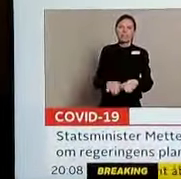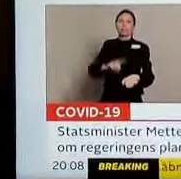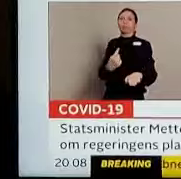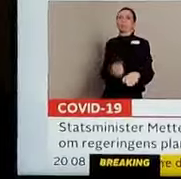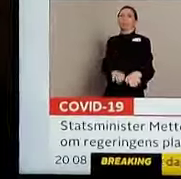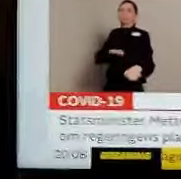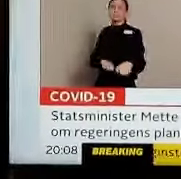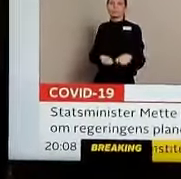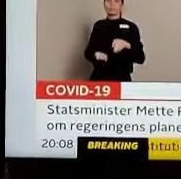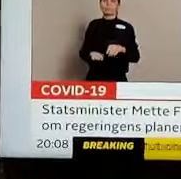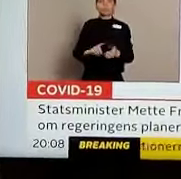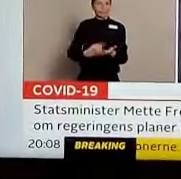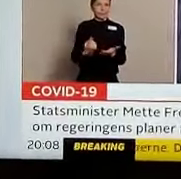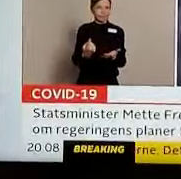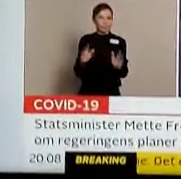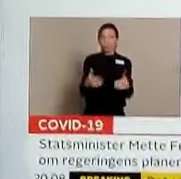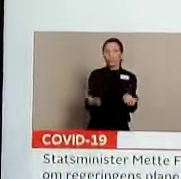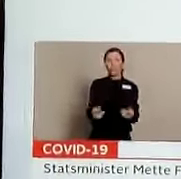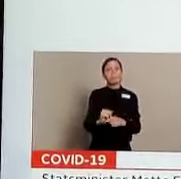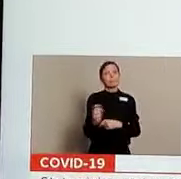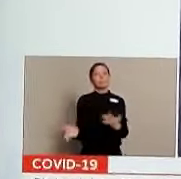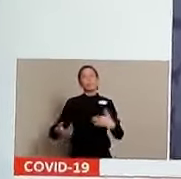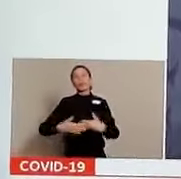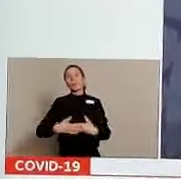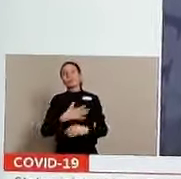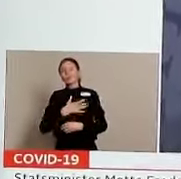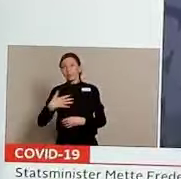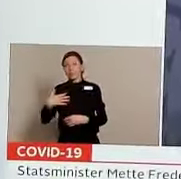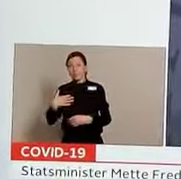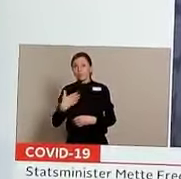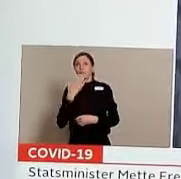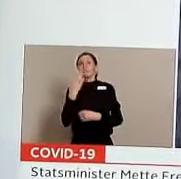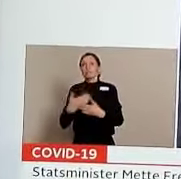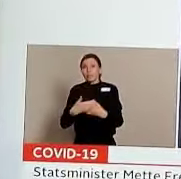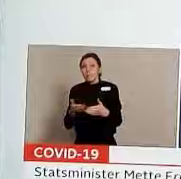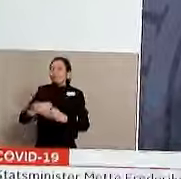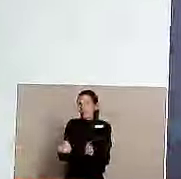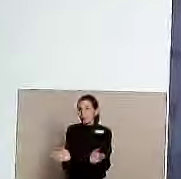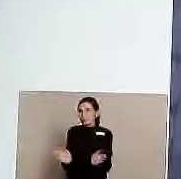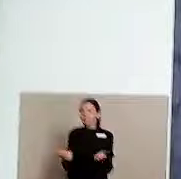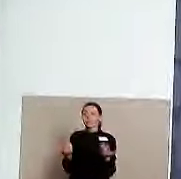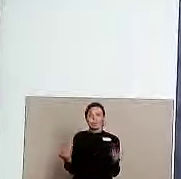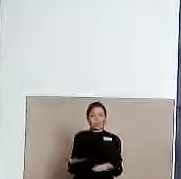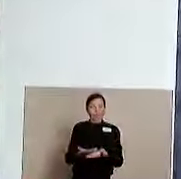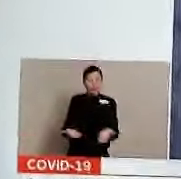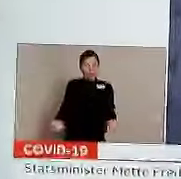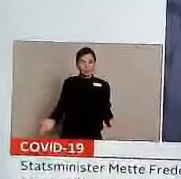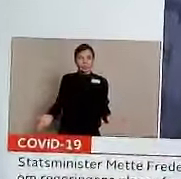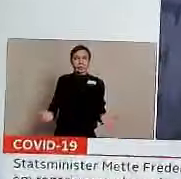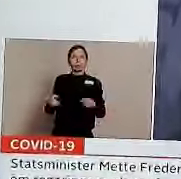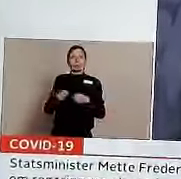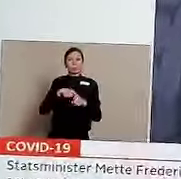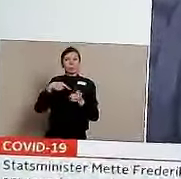1 tilbage. Men åbner vi for sent, så kan det også få alvorlige konsekvenser.